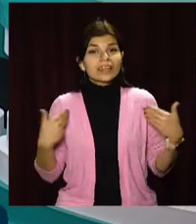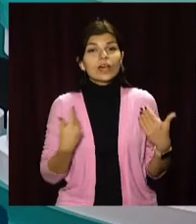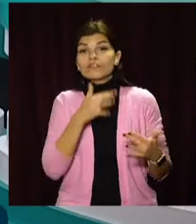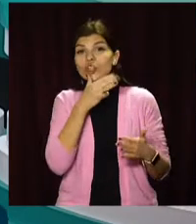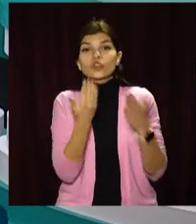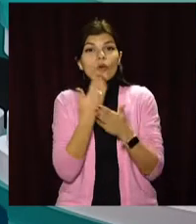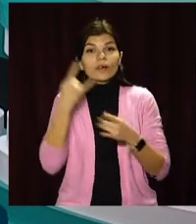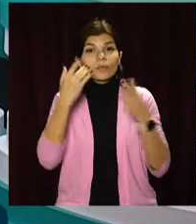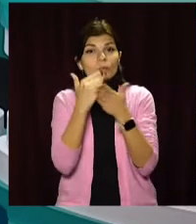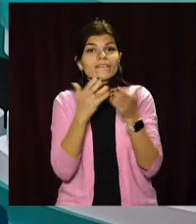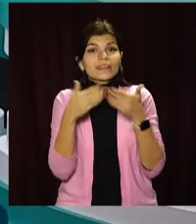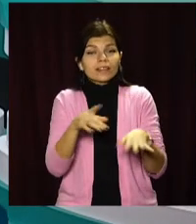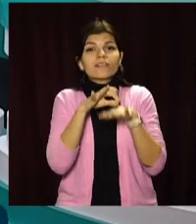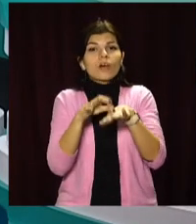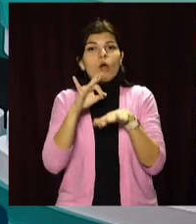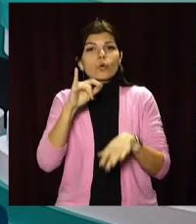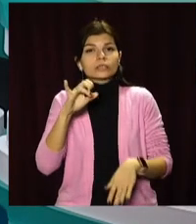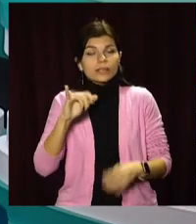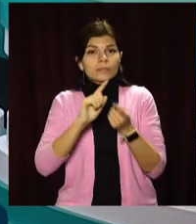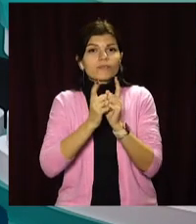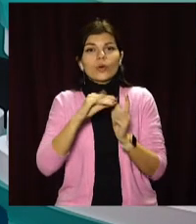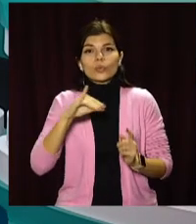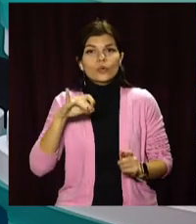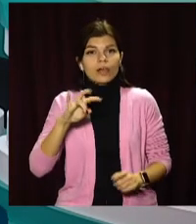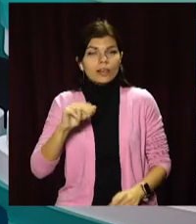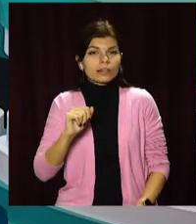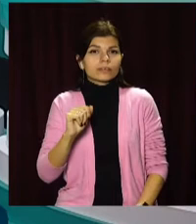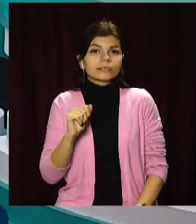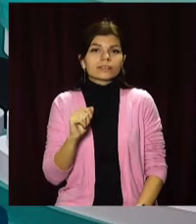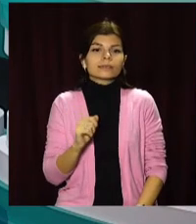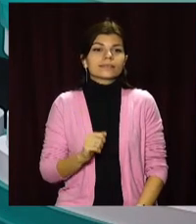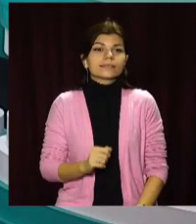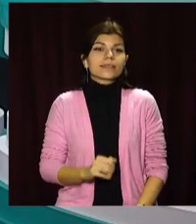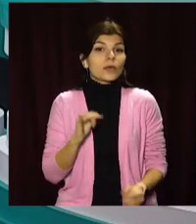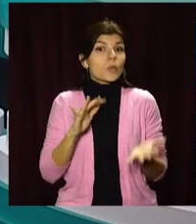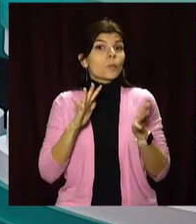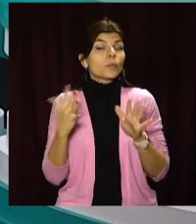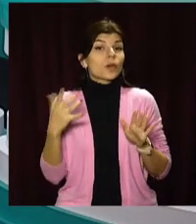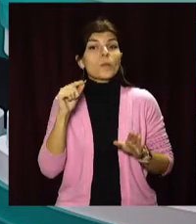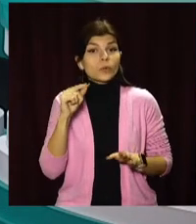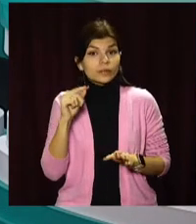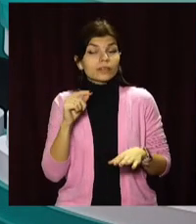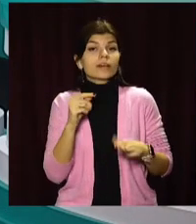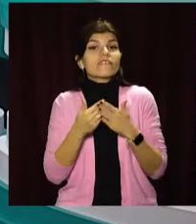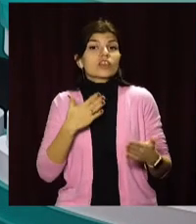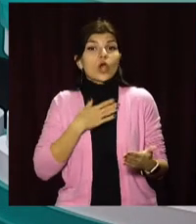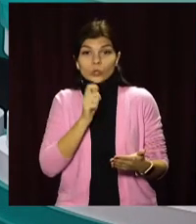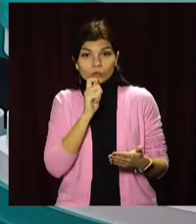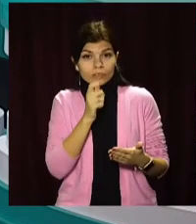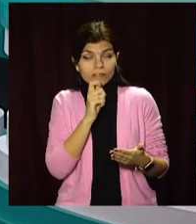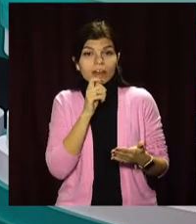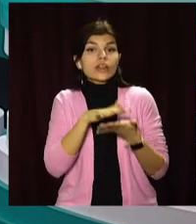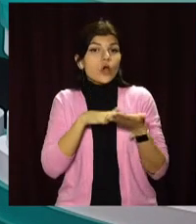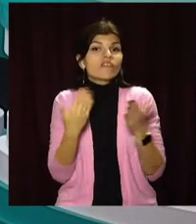Вітаю, час новин на відкритому у студії Руслана Козиряцька і сурдоперекладачка Юліана Пуговкіна. І про події понеділка від наших